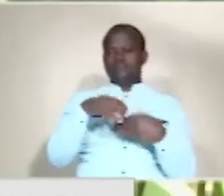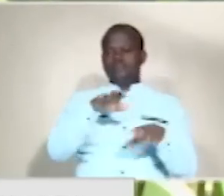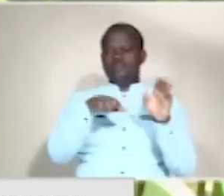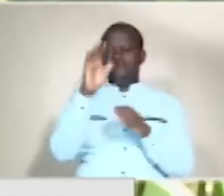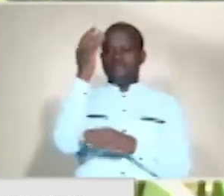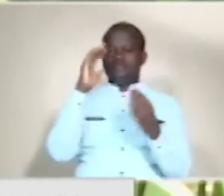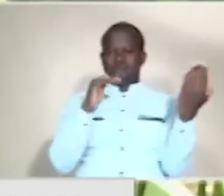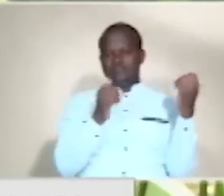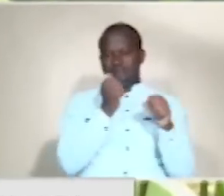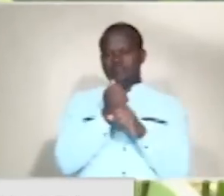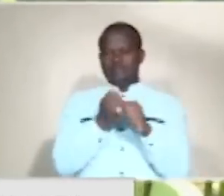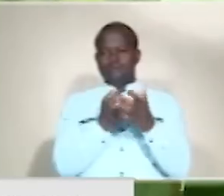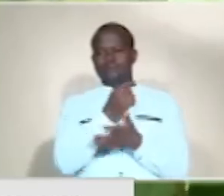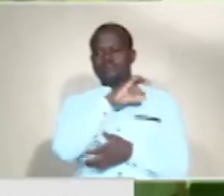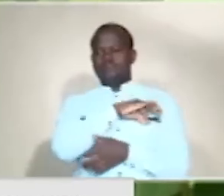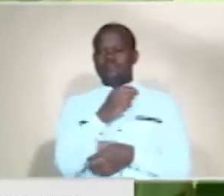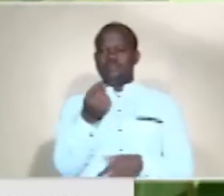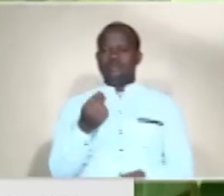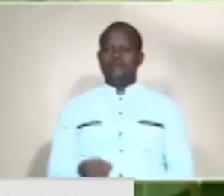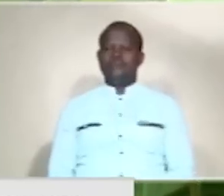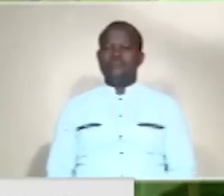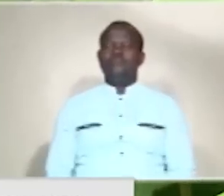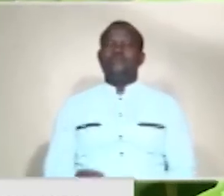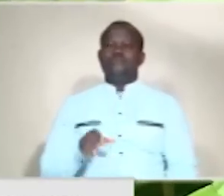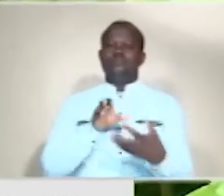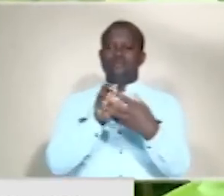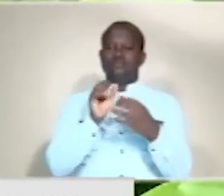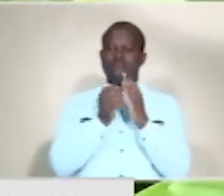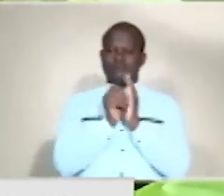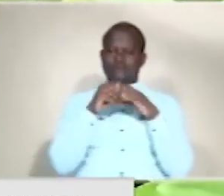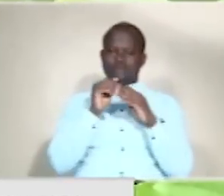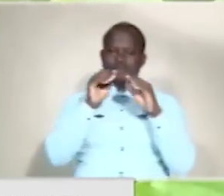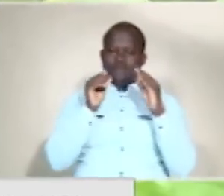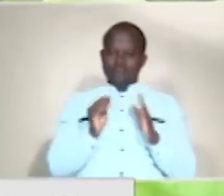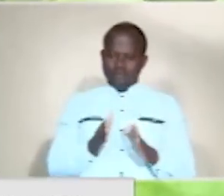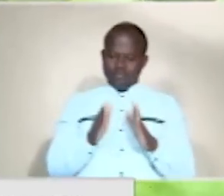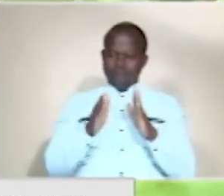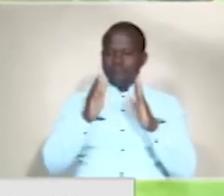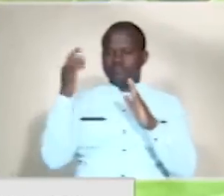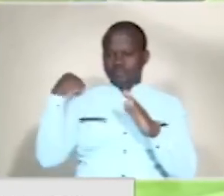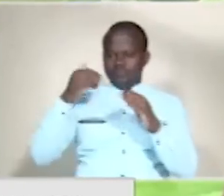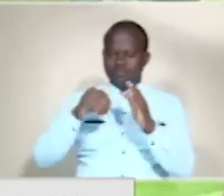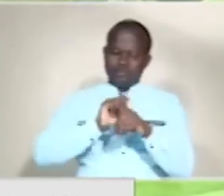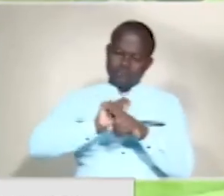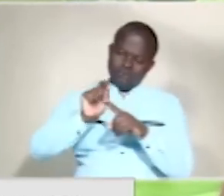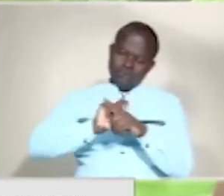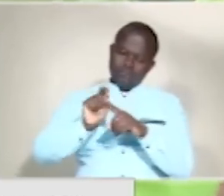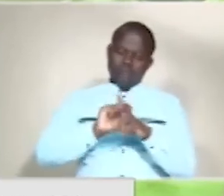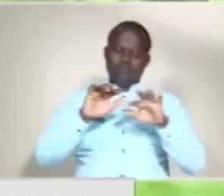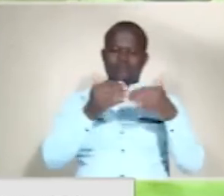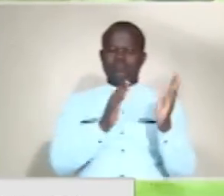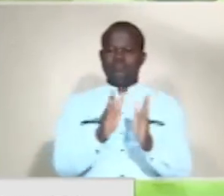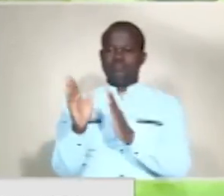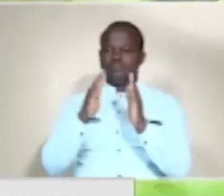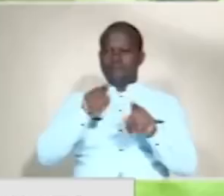hanyuma wakomeza nkinjije amafaranga. Twagiye duhura n'abagoronome b'inzobere bakagenda baduhugura mu buryo bwo kuba twategura